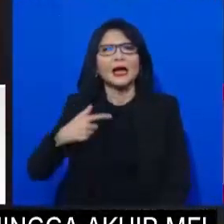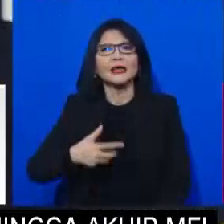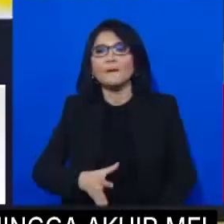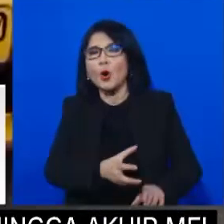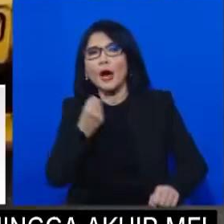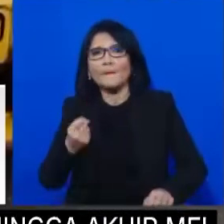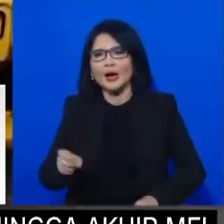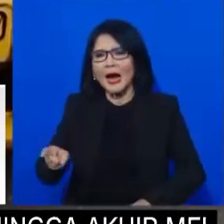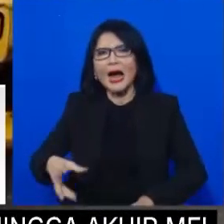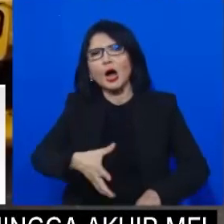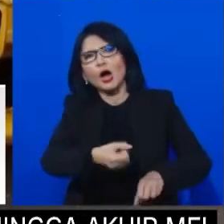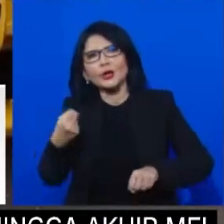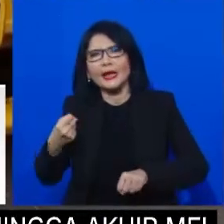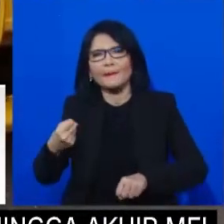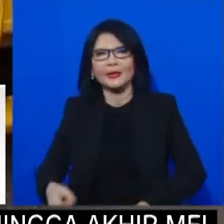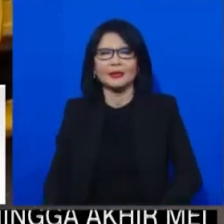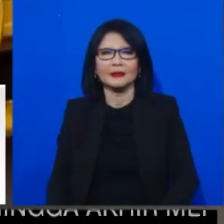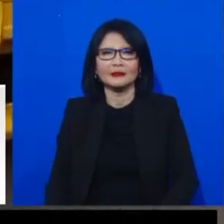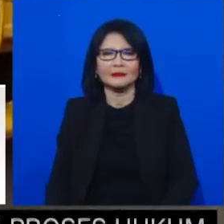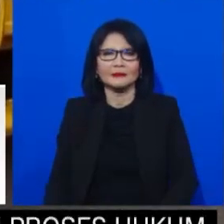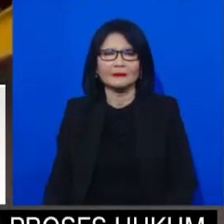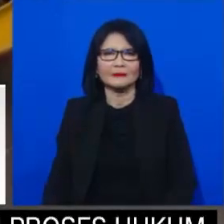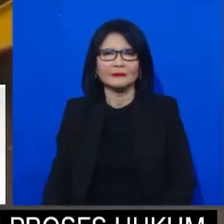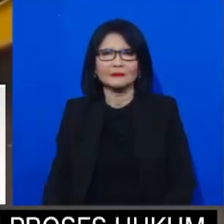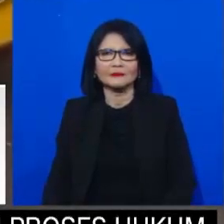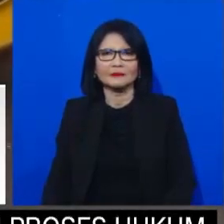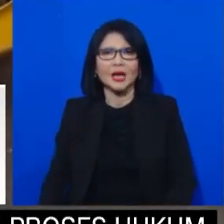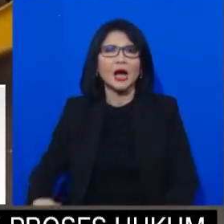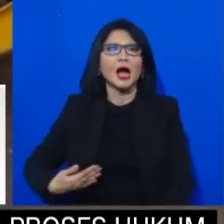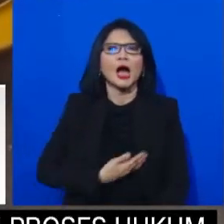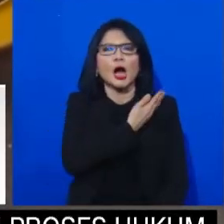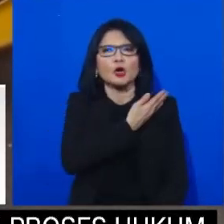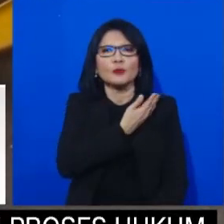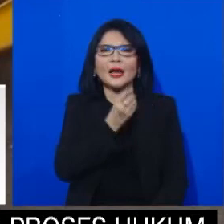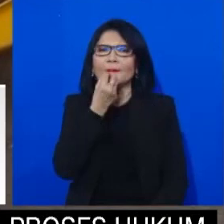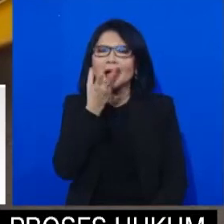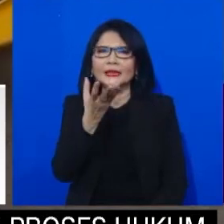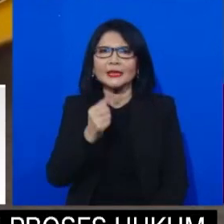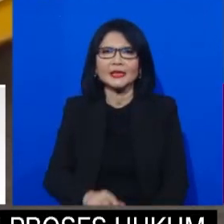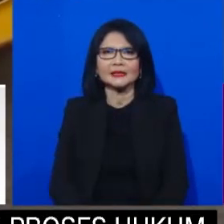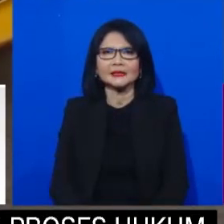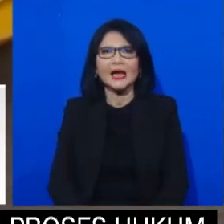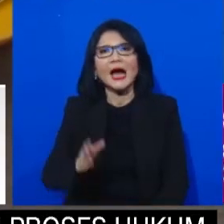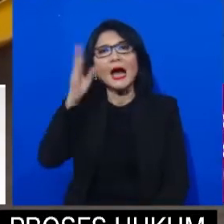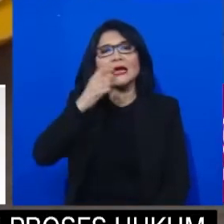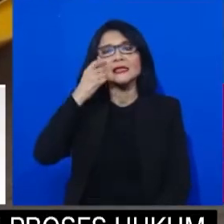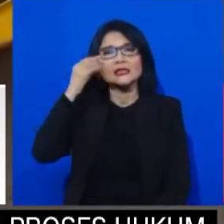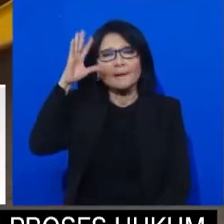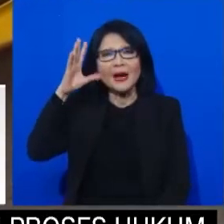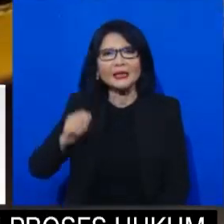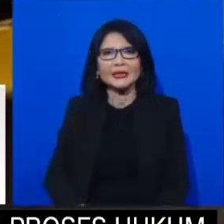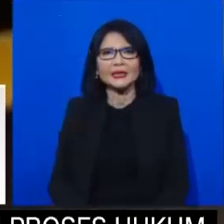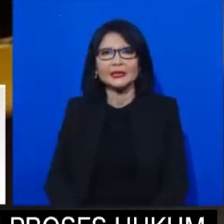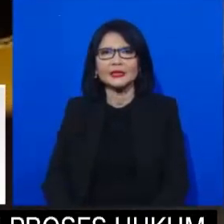kabur angkot jurusan Tanjung Pura Klari Karawang, Jawa Barat. Korban Sutisna menuturkan, saat kejadian pada Selasa pagi dirinya